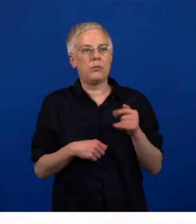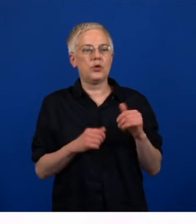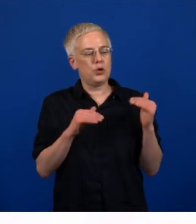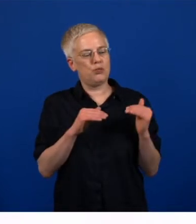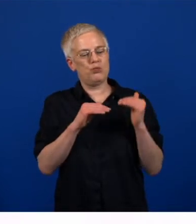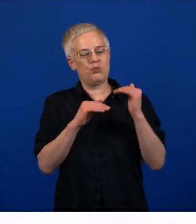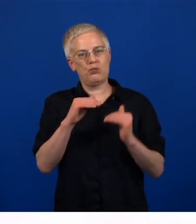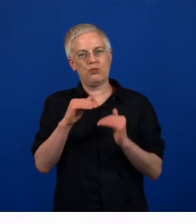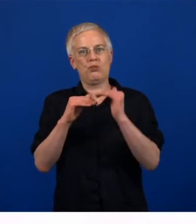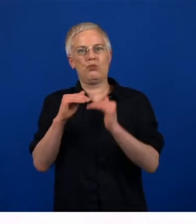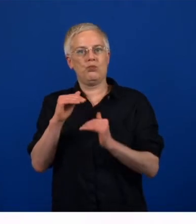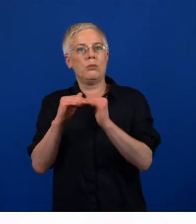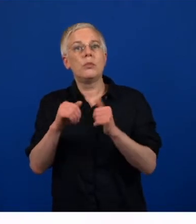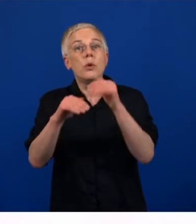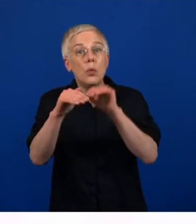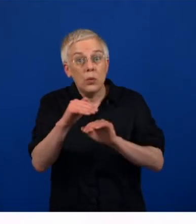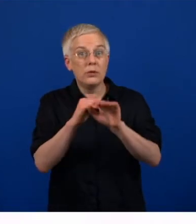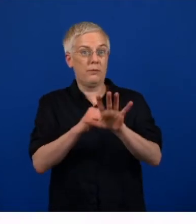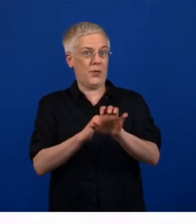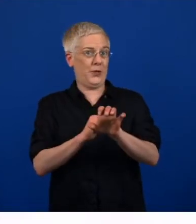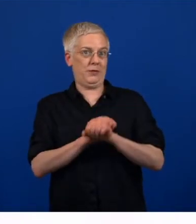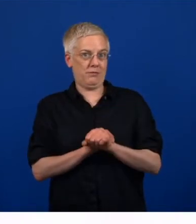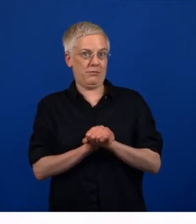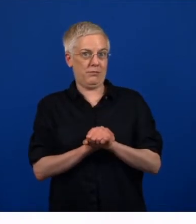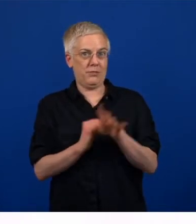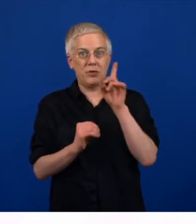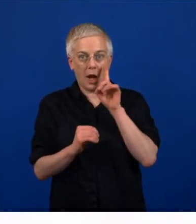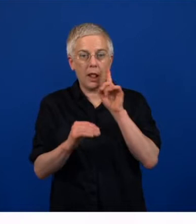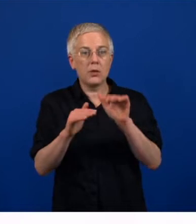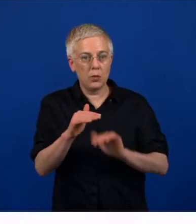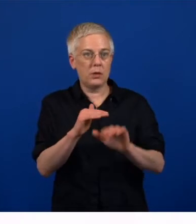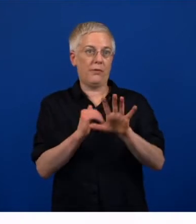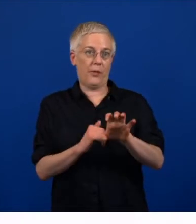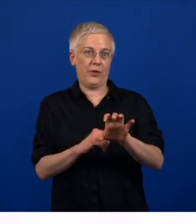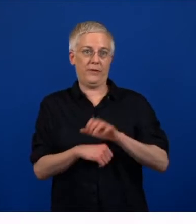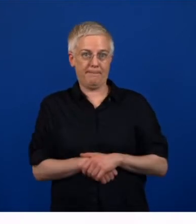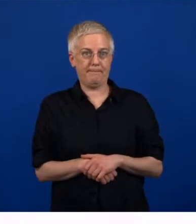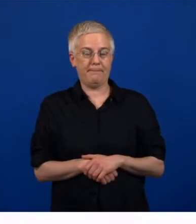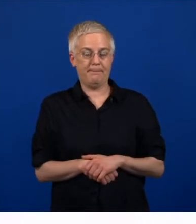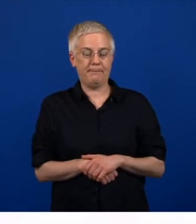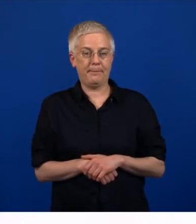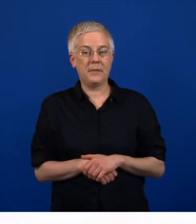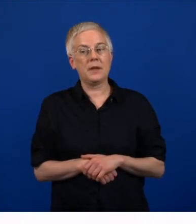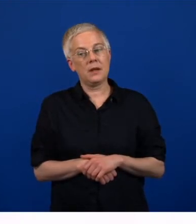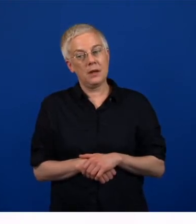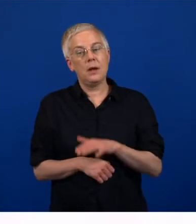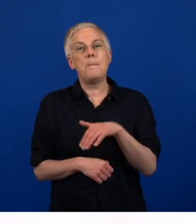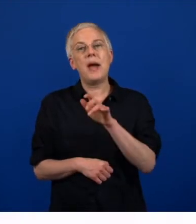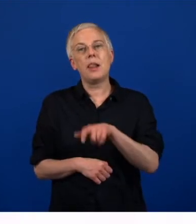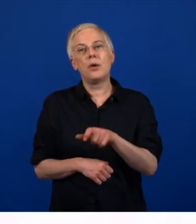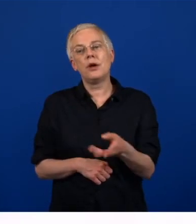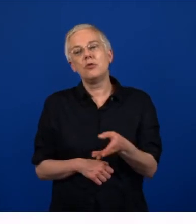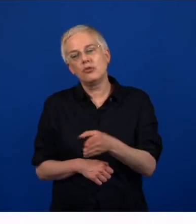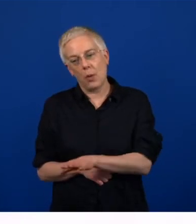im unteren zweistelligen Bereich. Wir haben eine Zunahme von Todesfällen. Da drückt sich